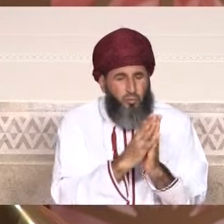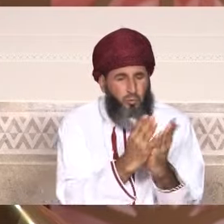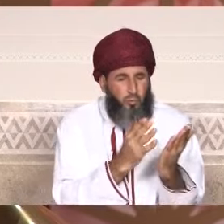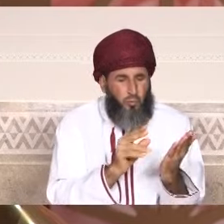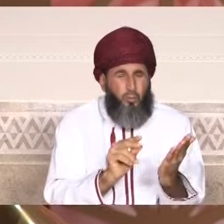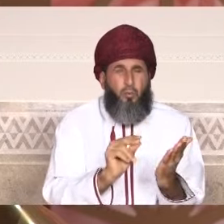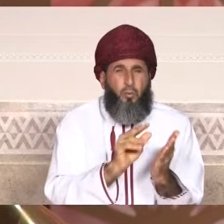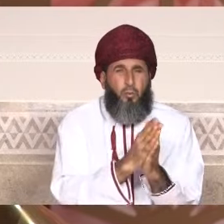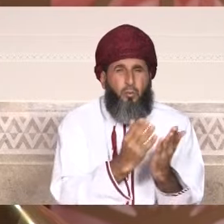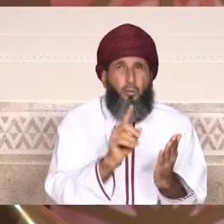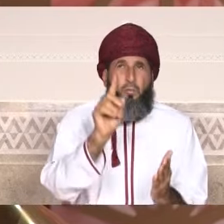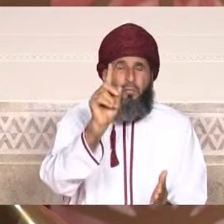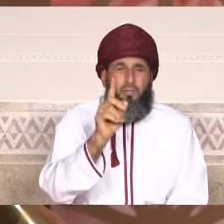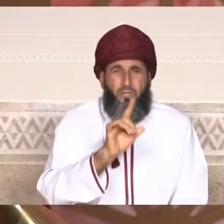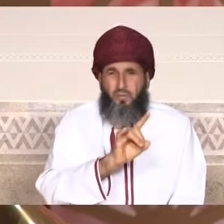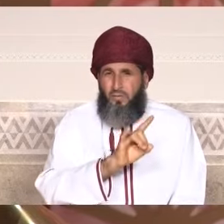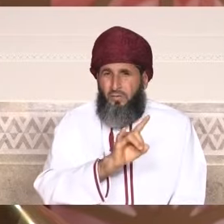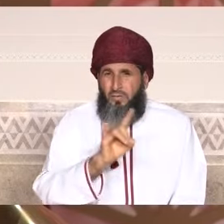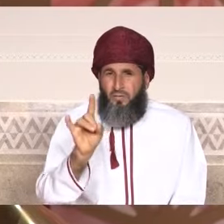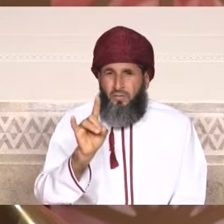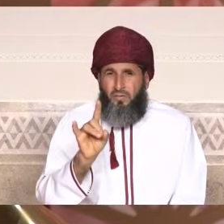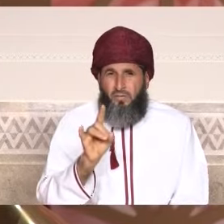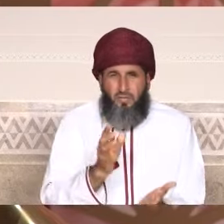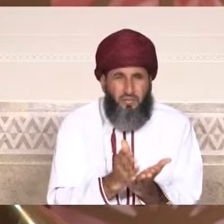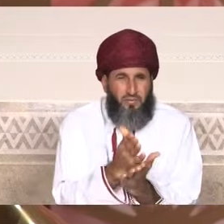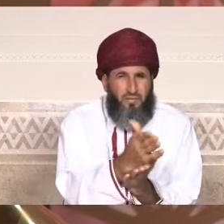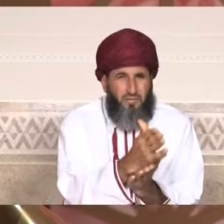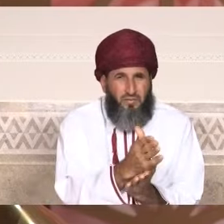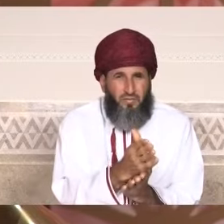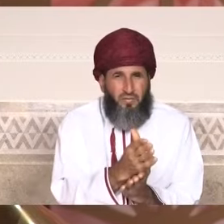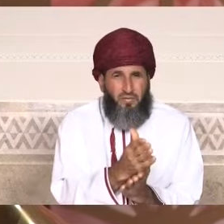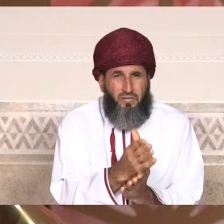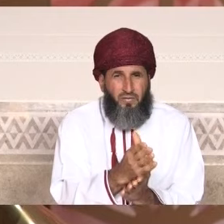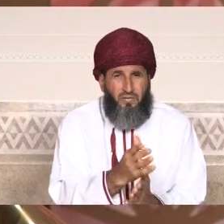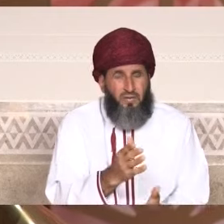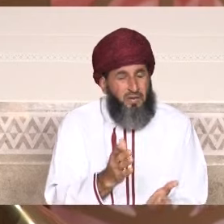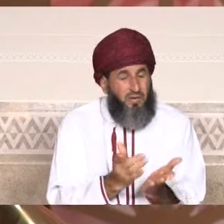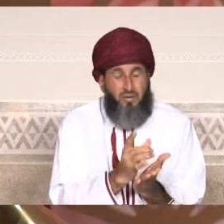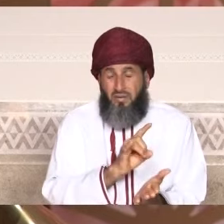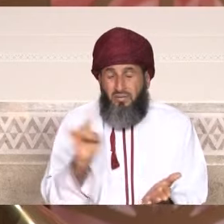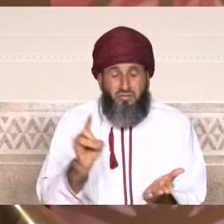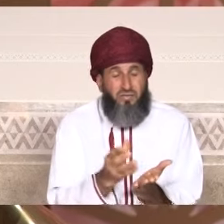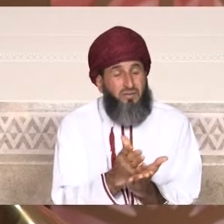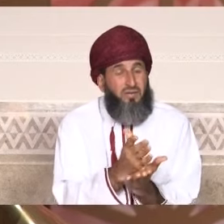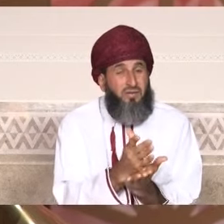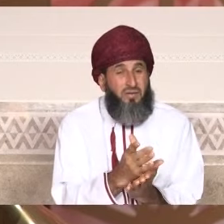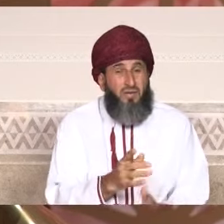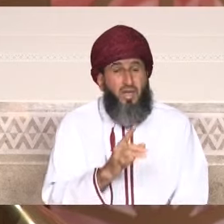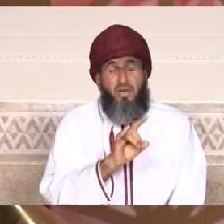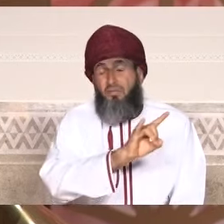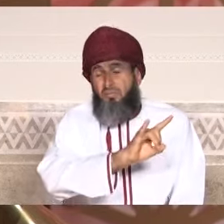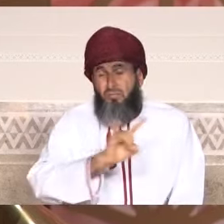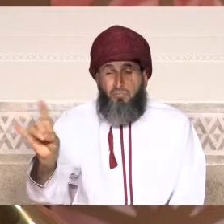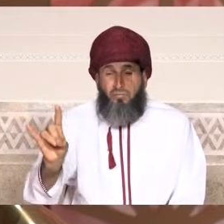الكريم لم ينهى عن الفواحش، عن إتيان الفواحش فحسب، وإنما نهى